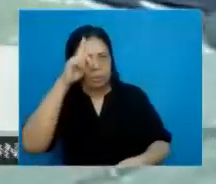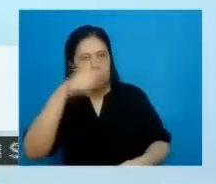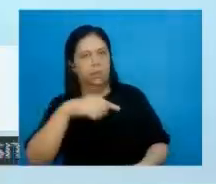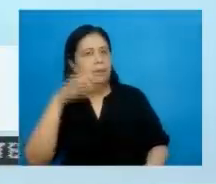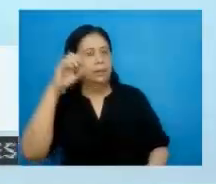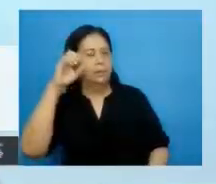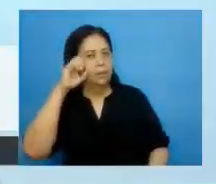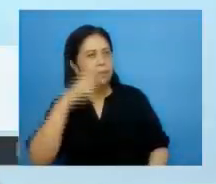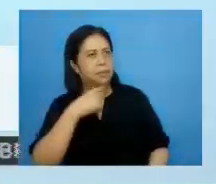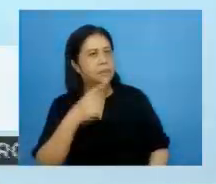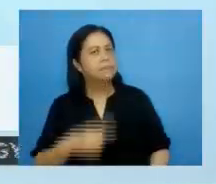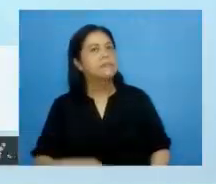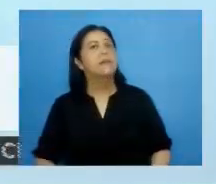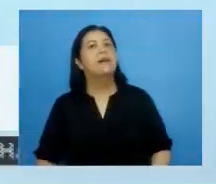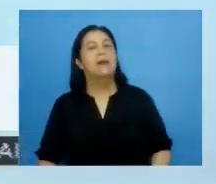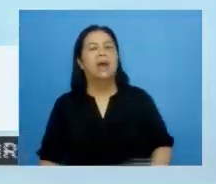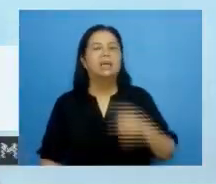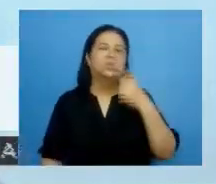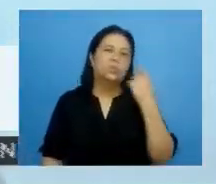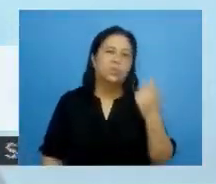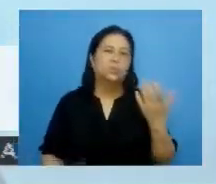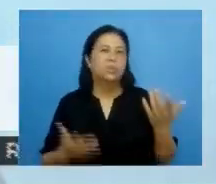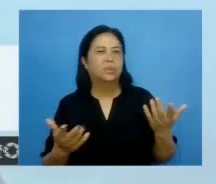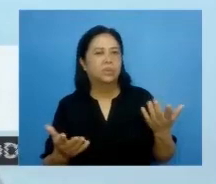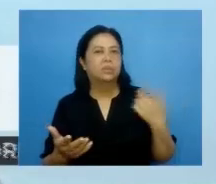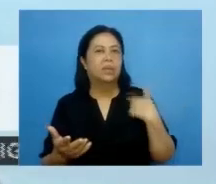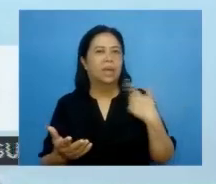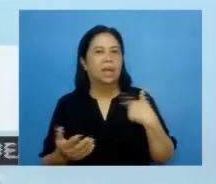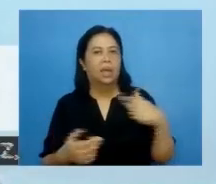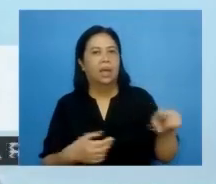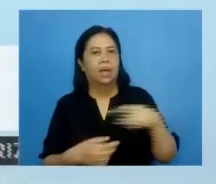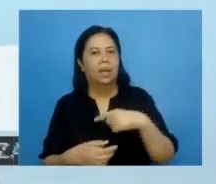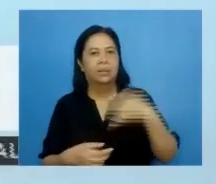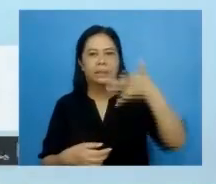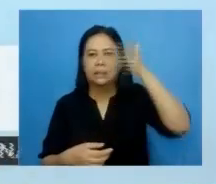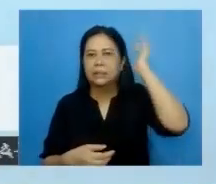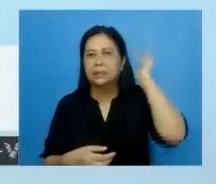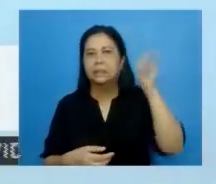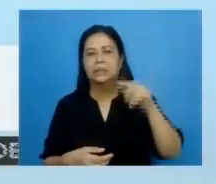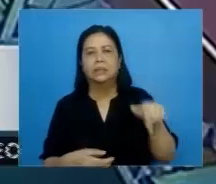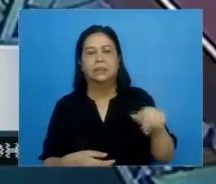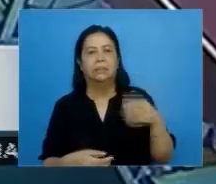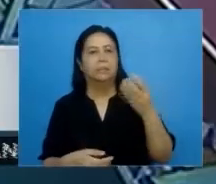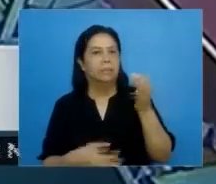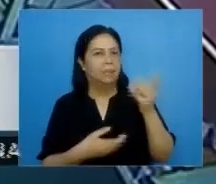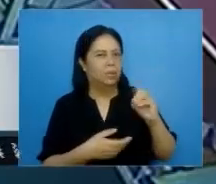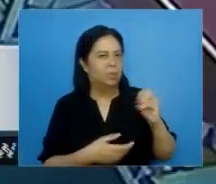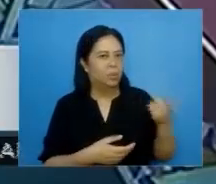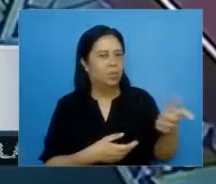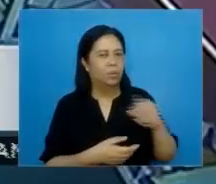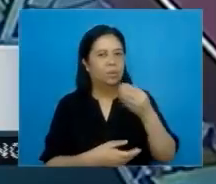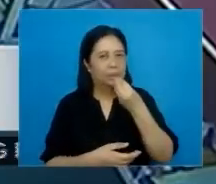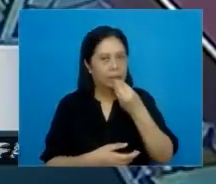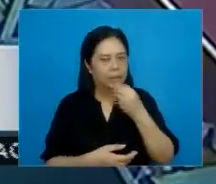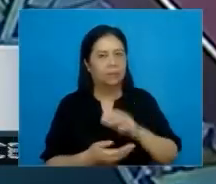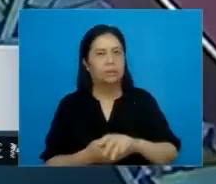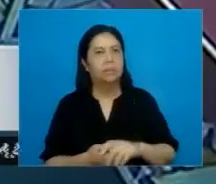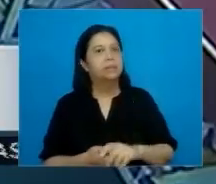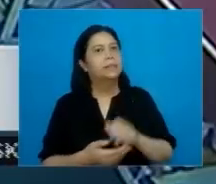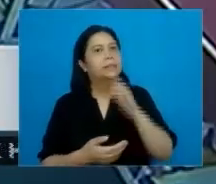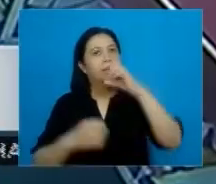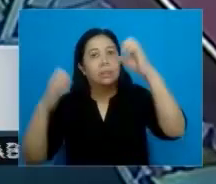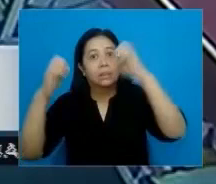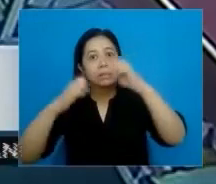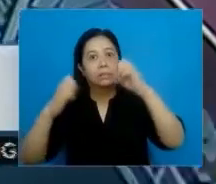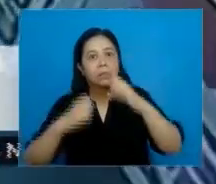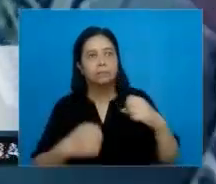niya, ay kasi ano eh, nagsilan yung mga aso kong kumain. Hindi raw nila akalain na aabangan